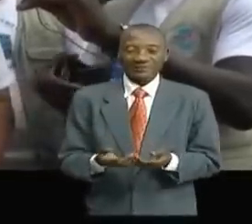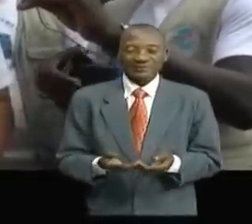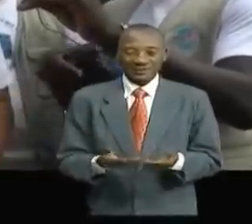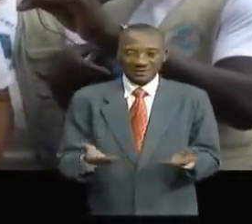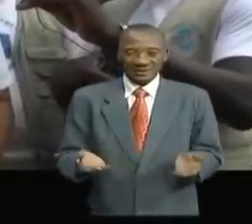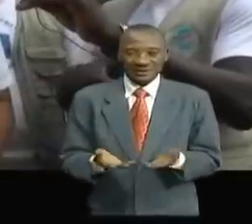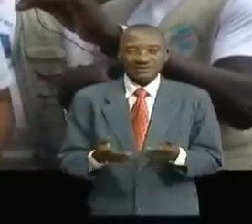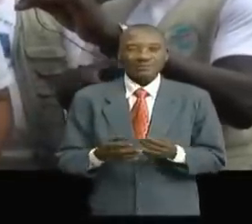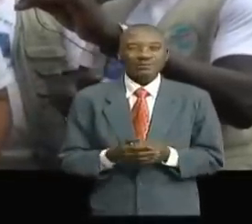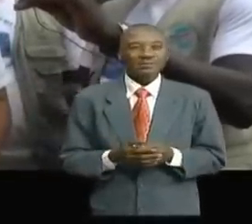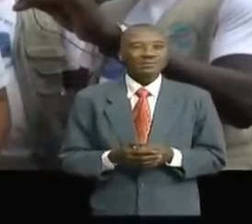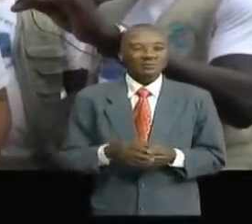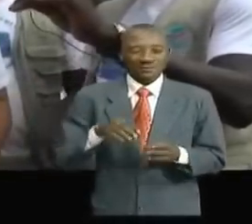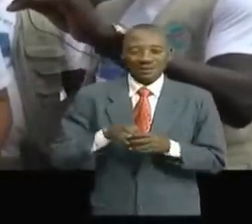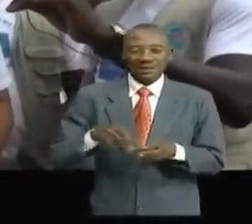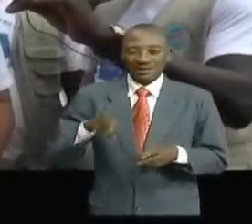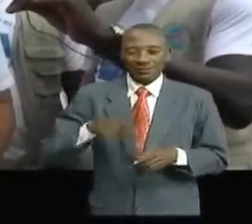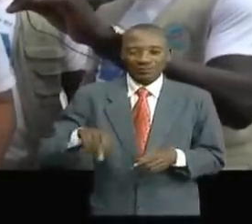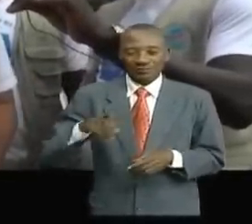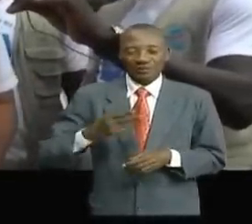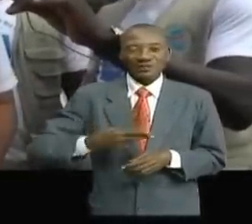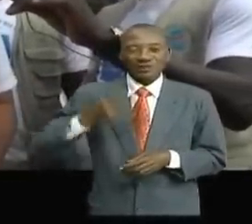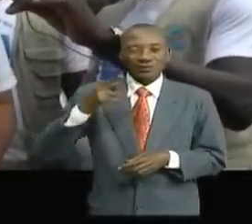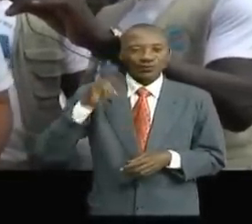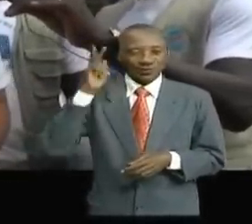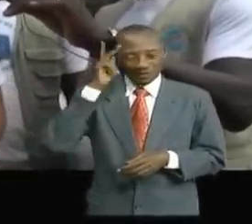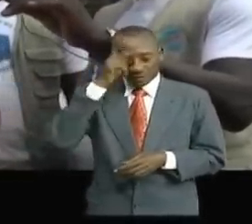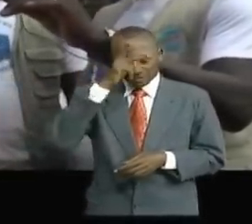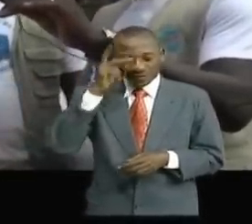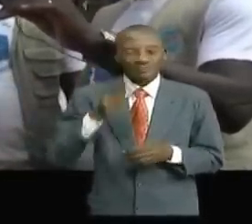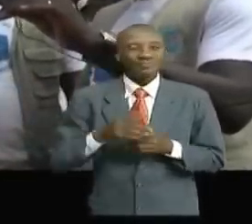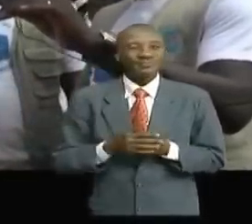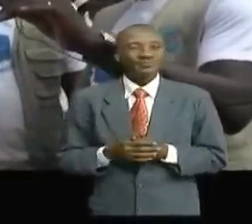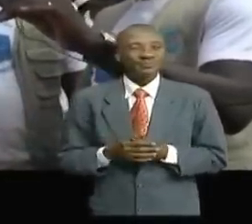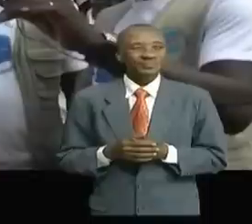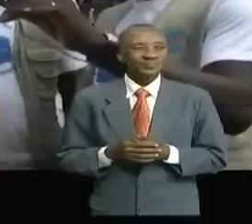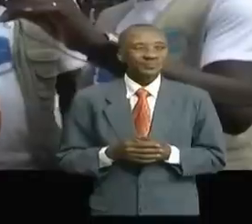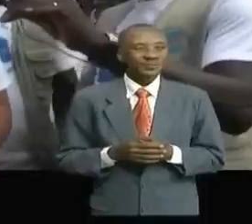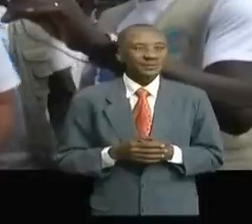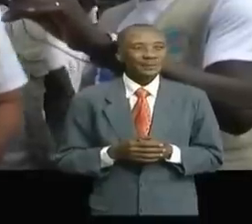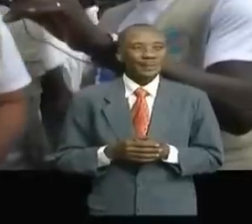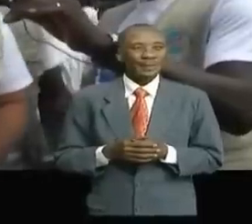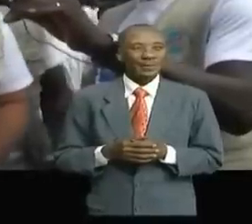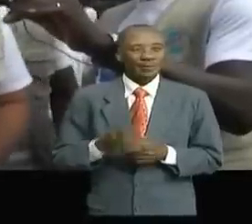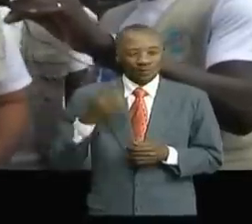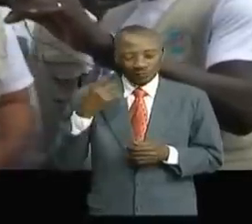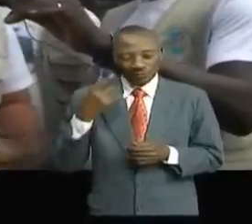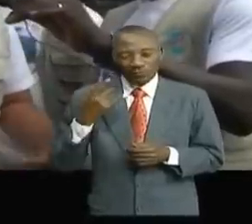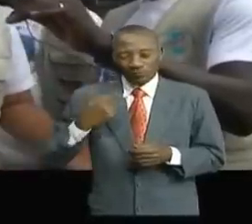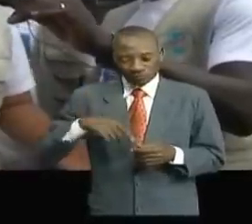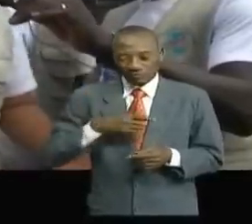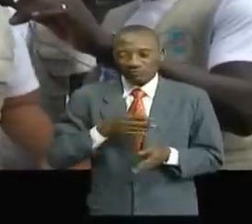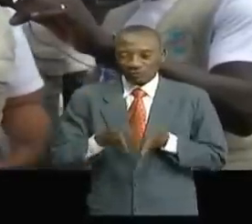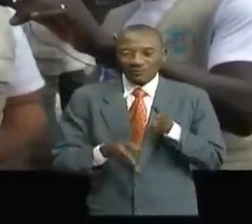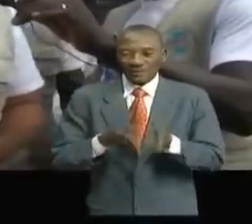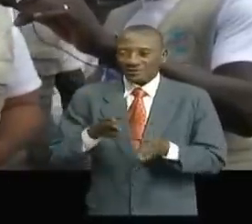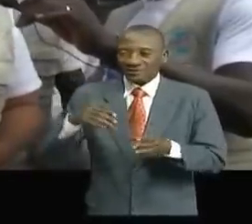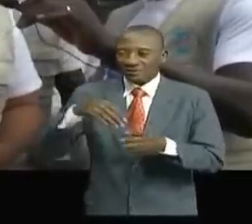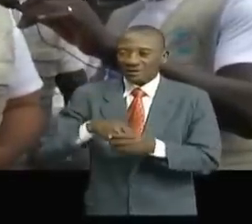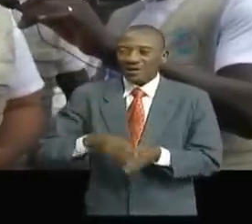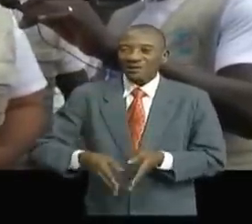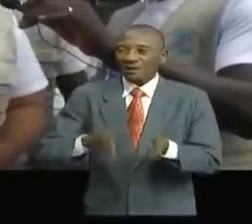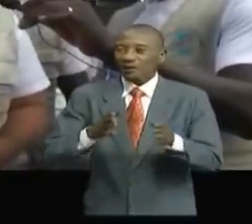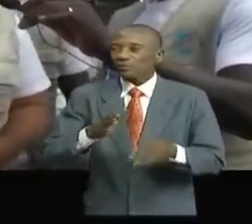dans la province du Haut-Katanga, c'est-à-dire le 25 janvier. Nous appelons tous les électeurs, tous les